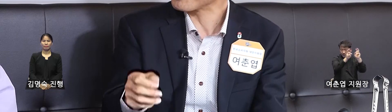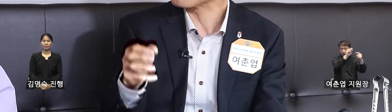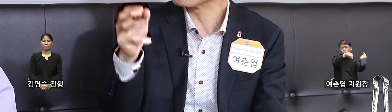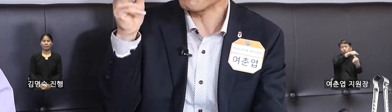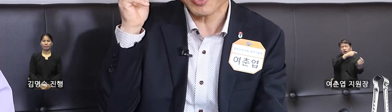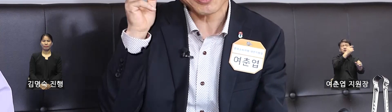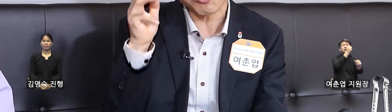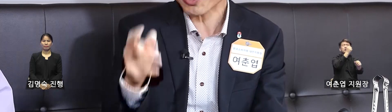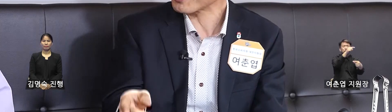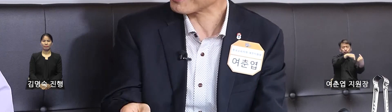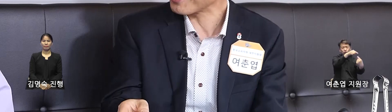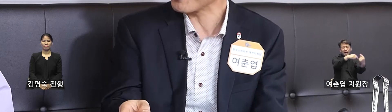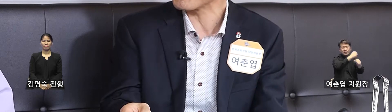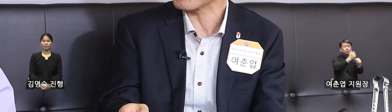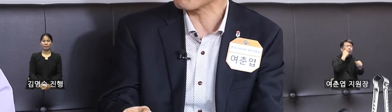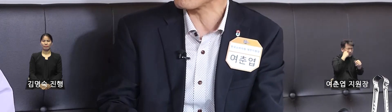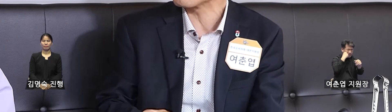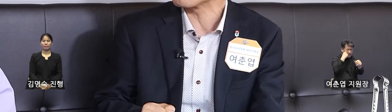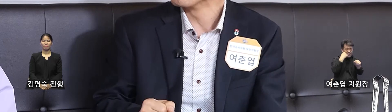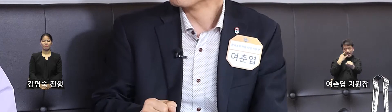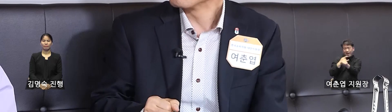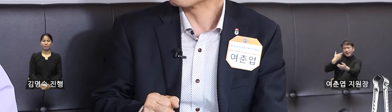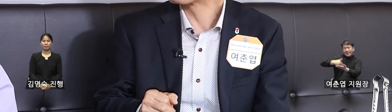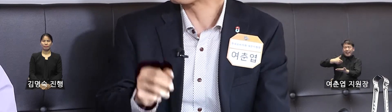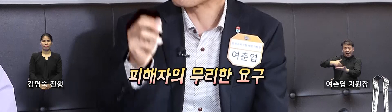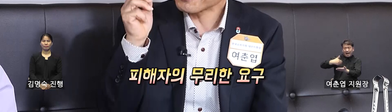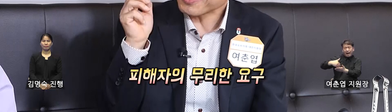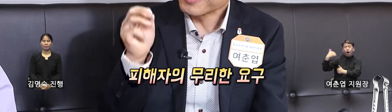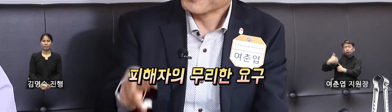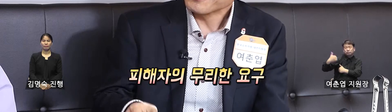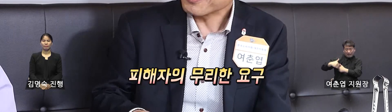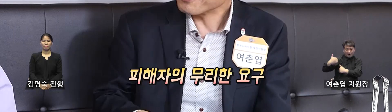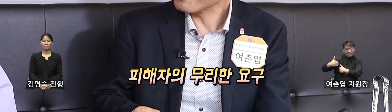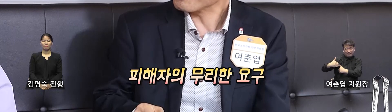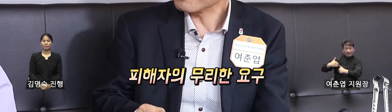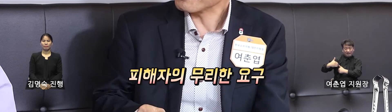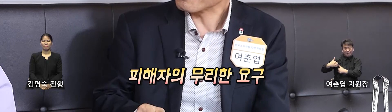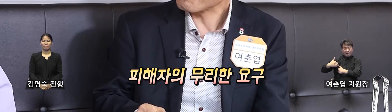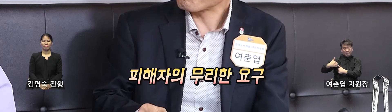못하게 해달라, 영업을 하지 못하게 해달라라고 하는 그런